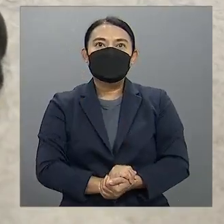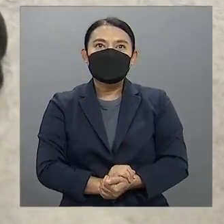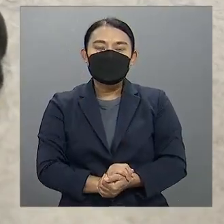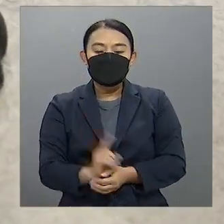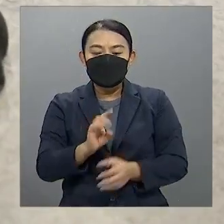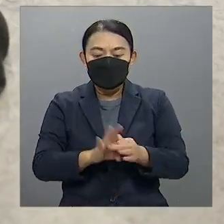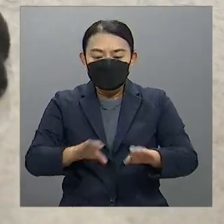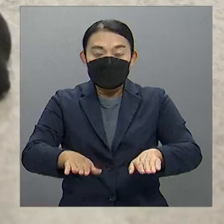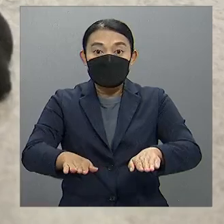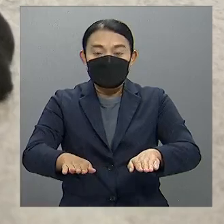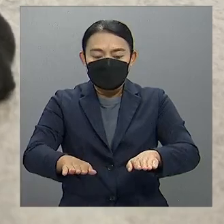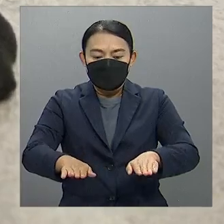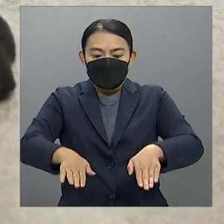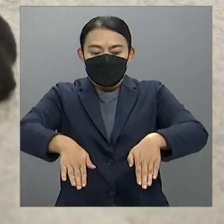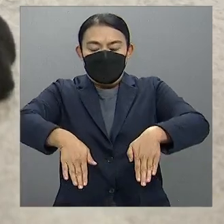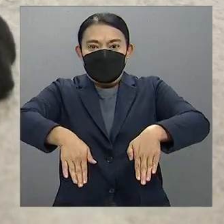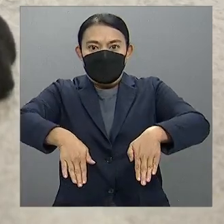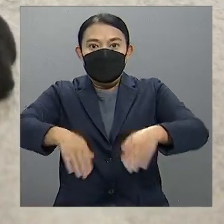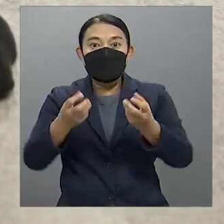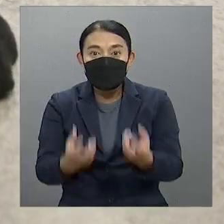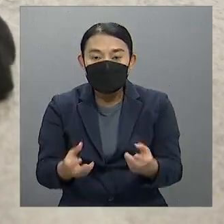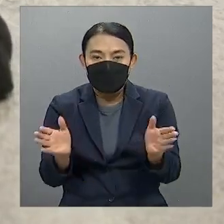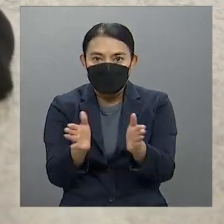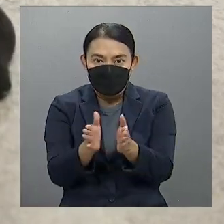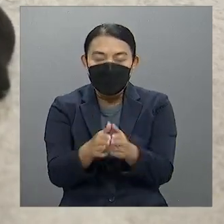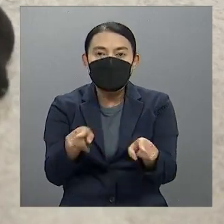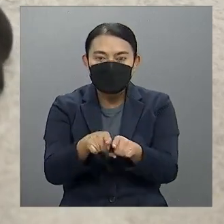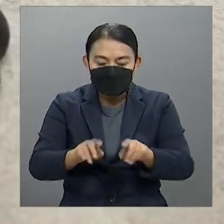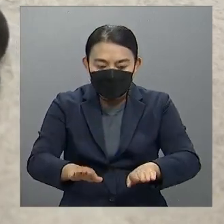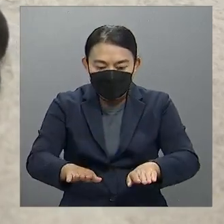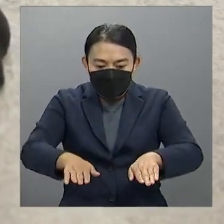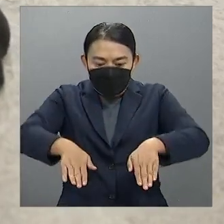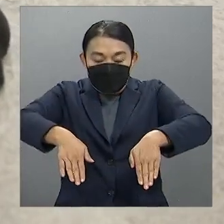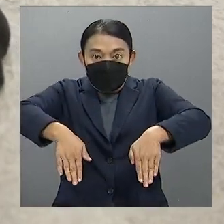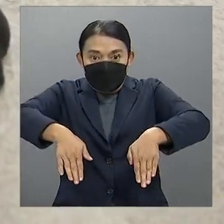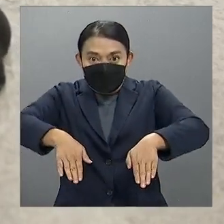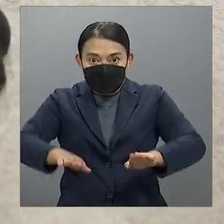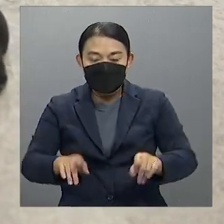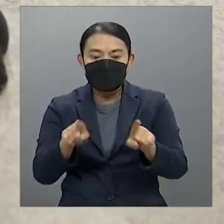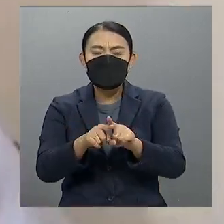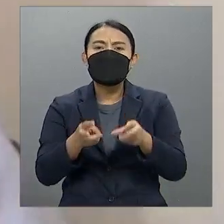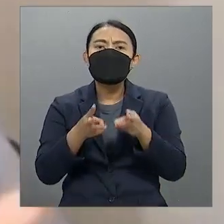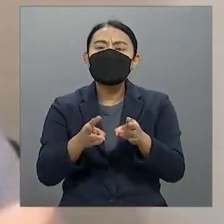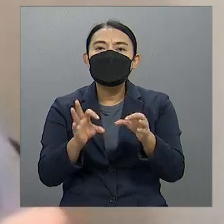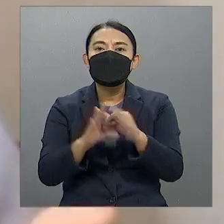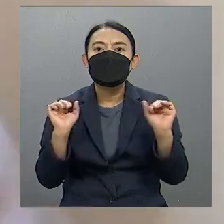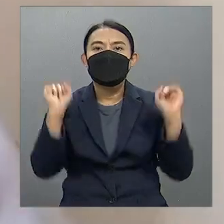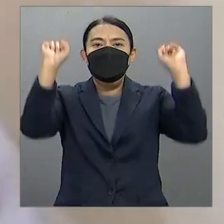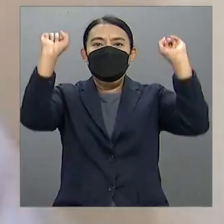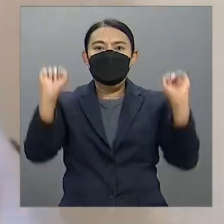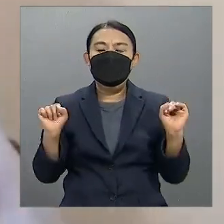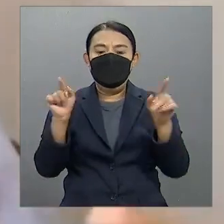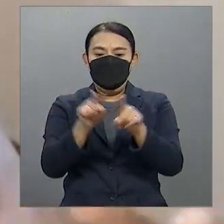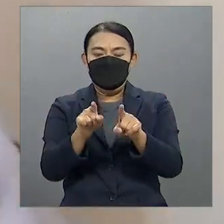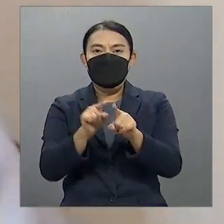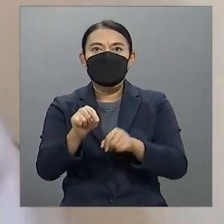วเราไปด้วยมันก็จะเป็นเหมือนกับเราใช้การออกกำลังกายด้วยการยกน้ำหนักค่ะทีนี้เวลาที่เราจะทำนะคะสามารถทำได้ทั้งเท้าเปล่า